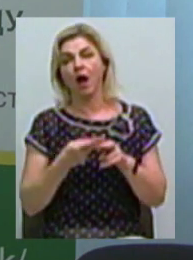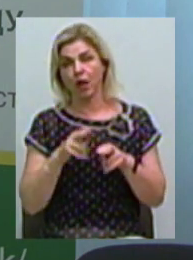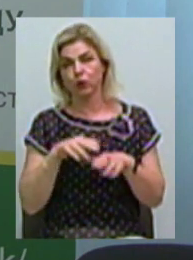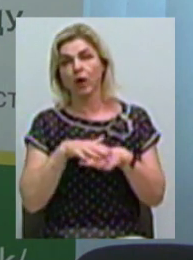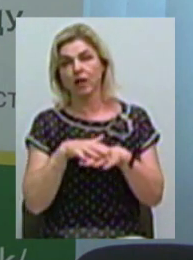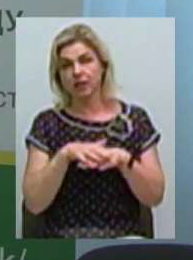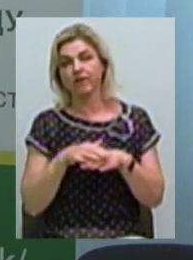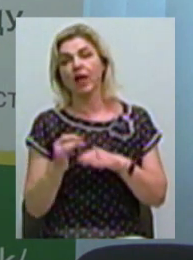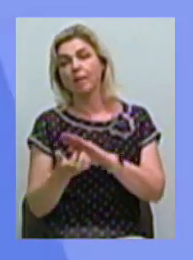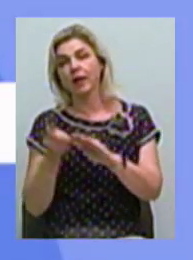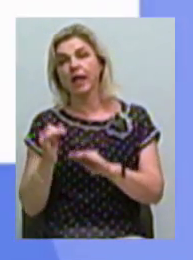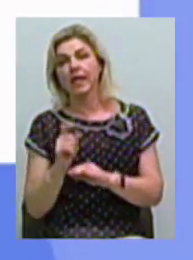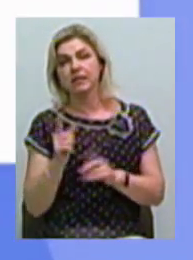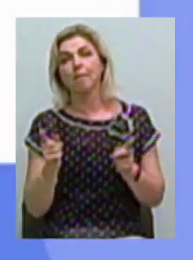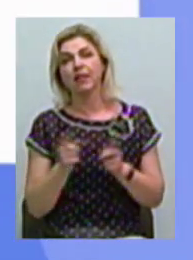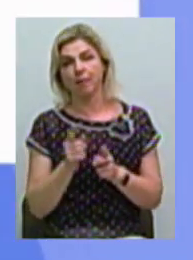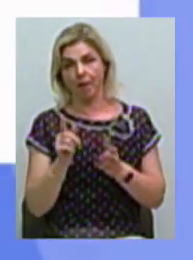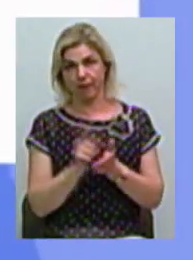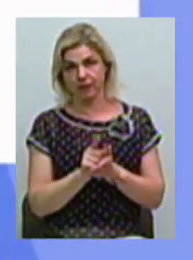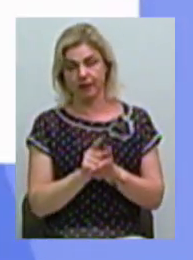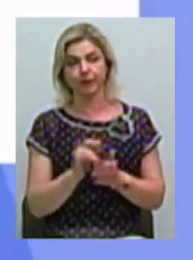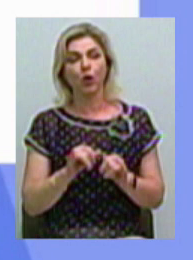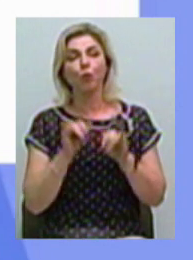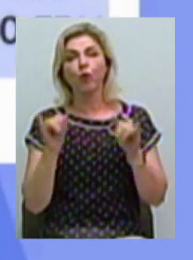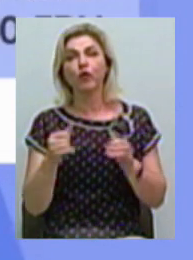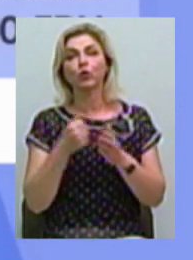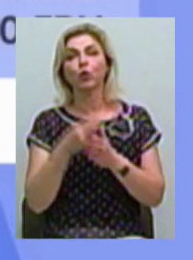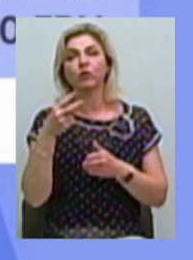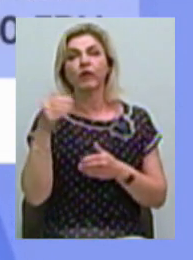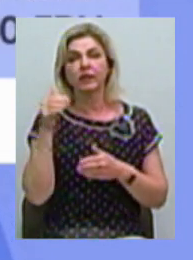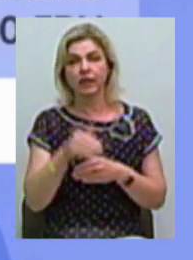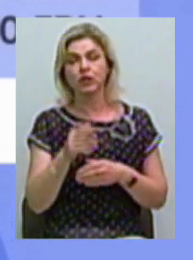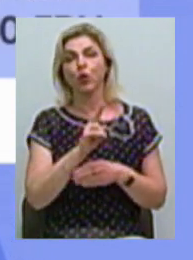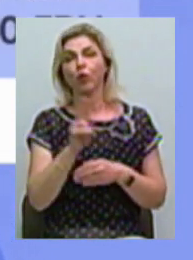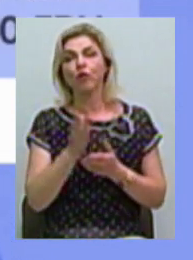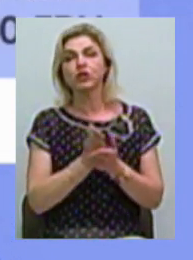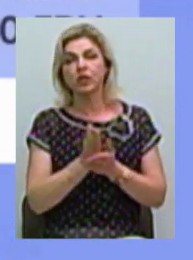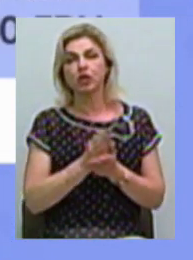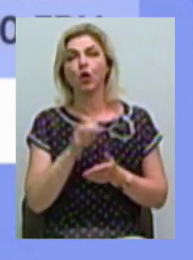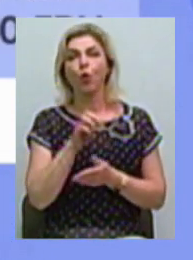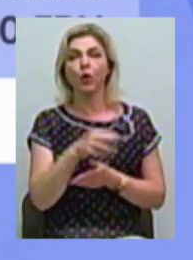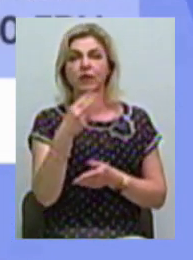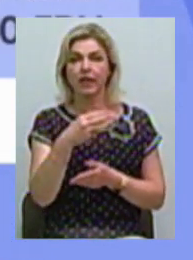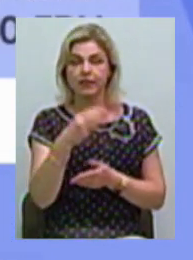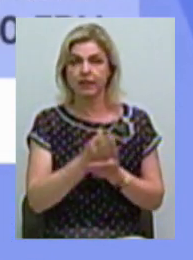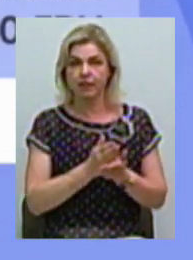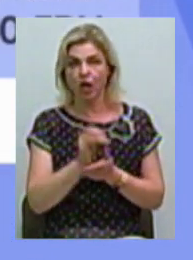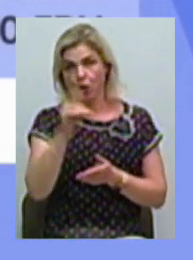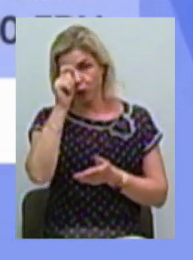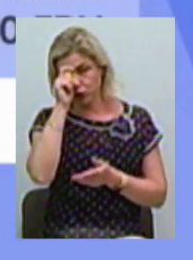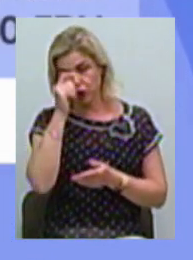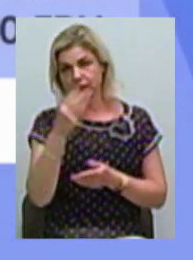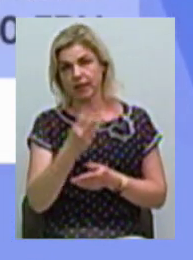з мінімальної пенсії. Також підвищення пенсії до 2000 отримали жінки зі страховим стажем від 30 років та чоловіки зі